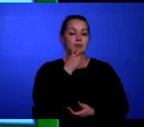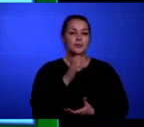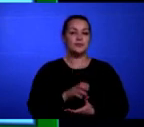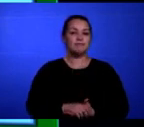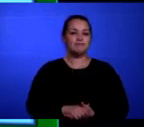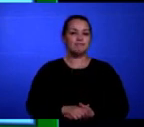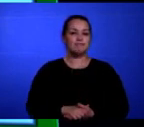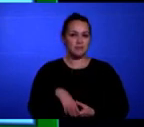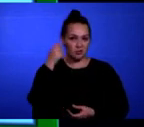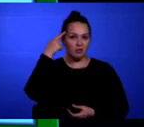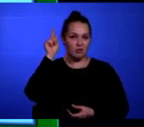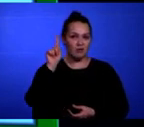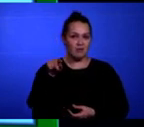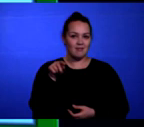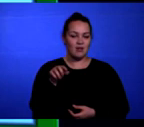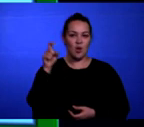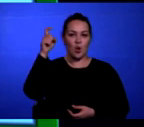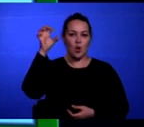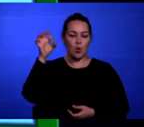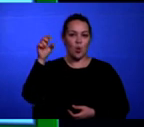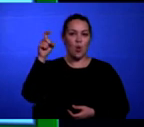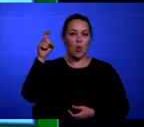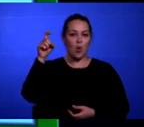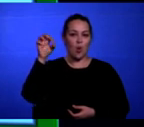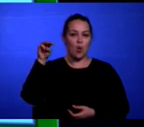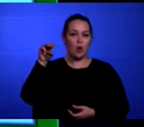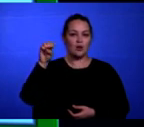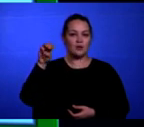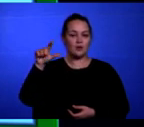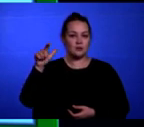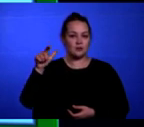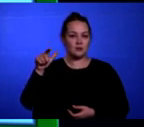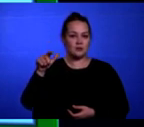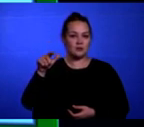догадались хохотать моросить